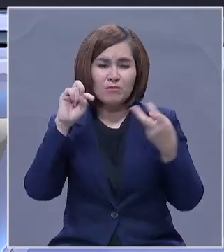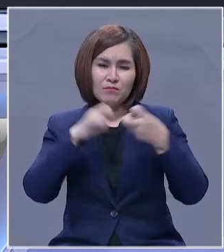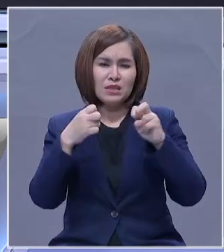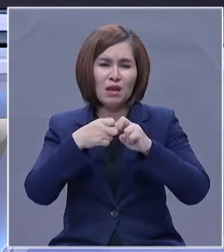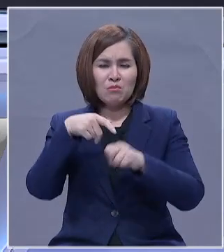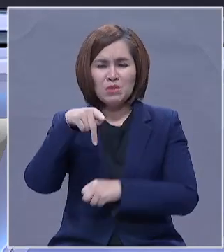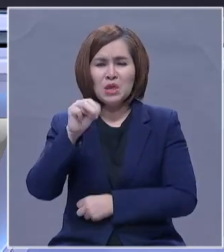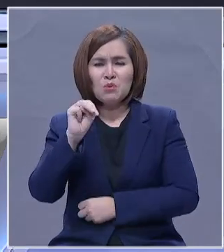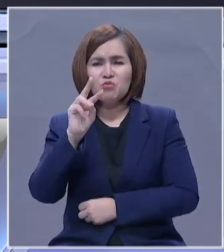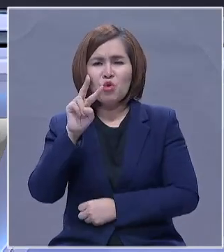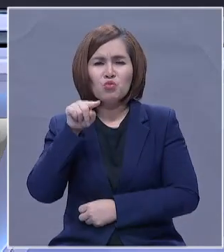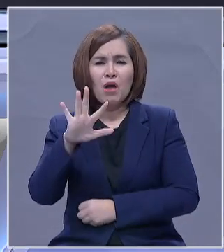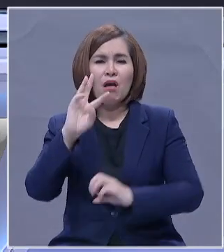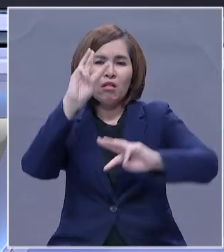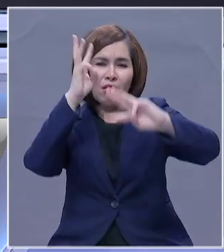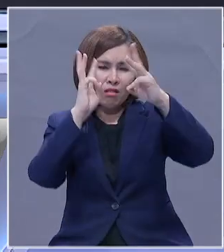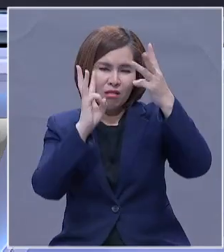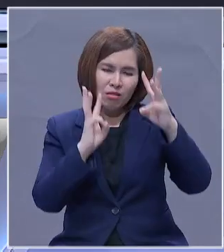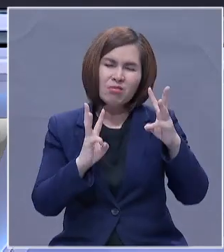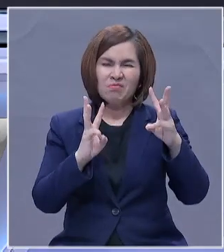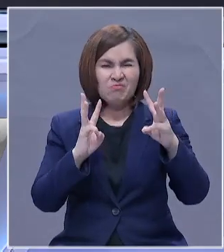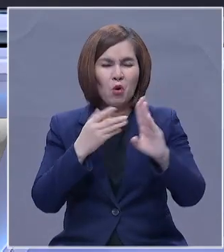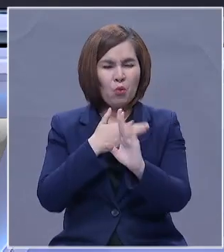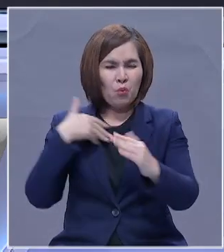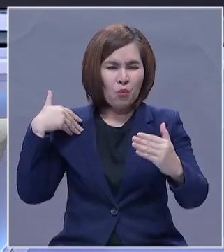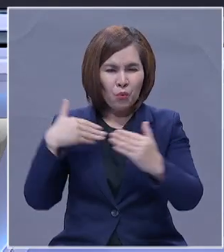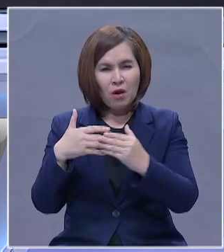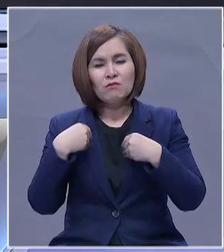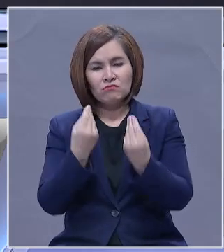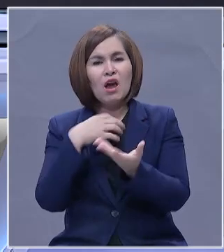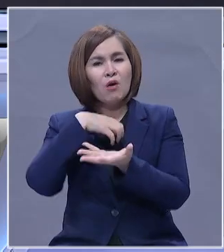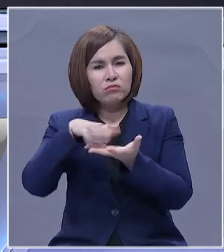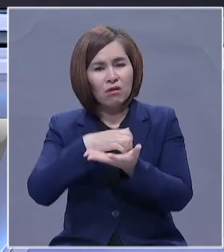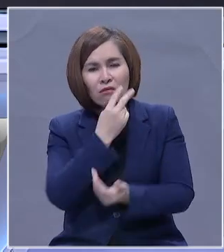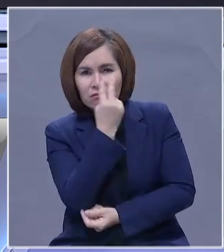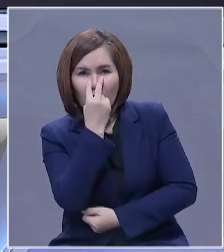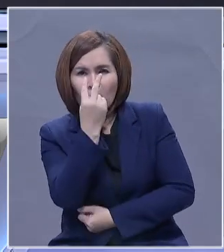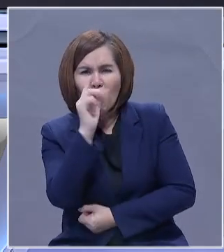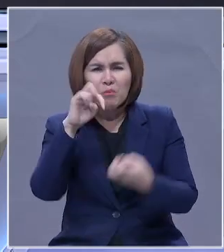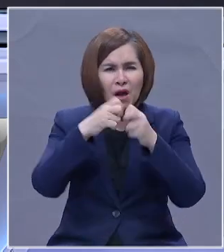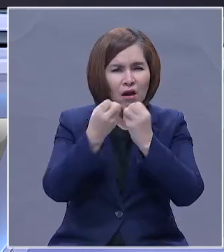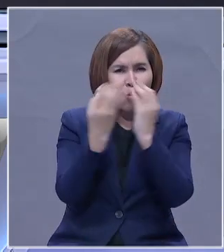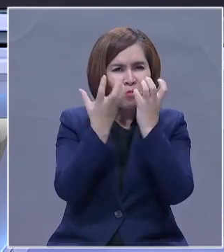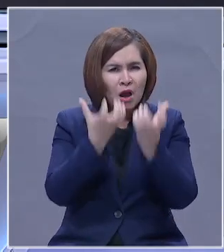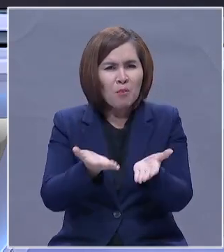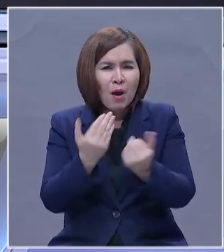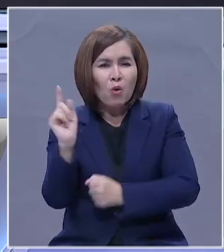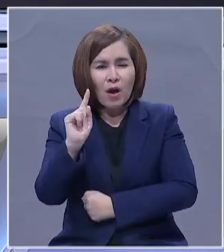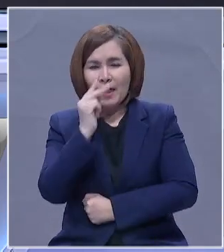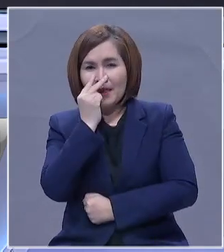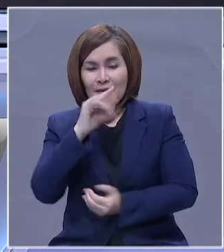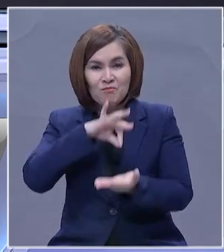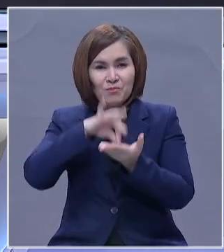PM 2.5หลายวันที่ผ่านมาเนี่ยเราพยายามให้คุณผู้ชมได้เห็นว่ามันรุนแรงขนาดไหนนะคะหลายพื้นที่เป็นสี